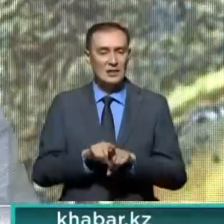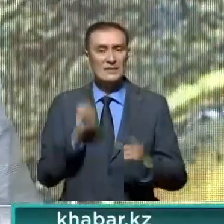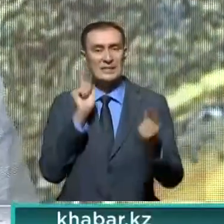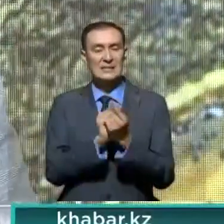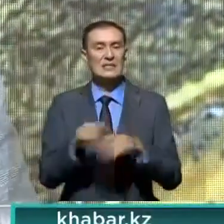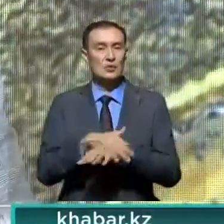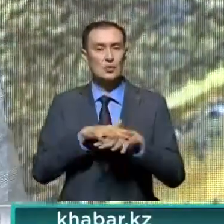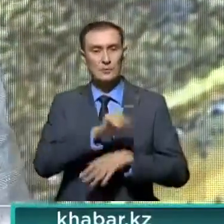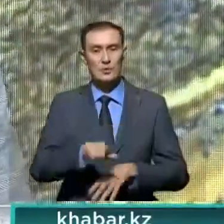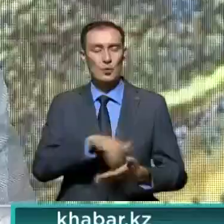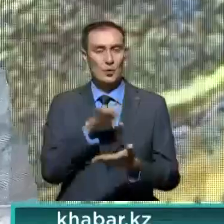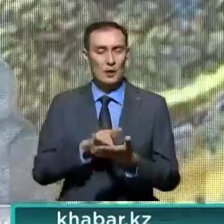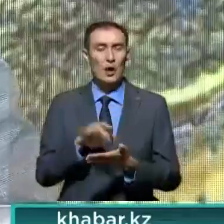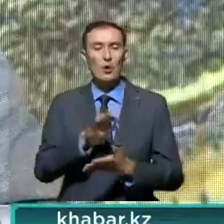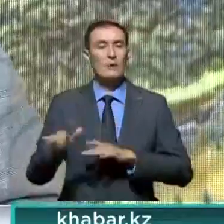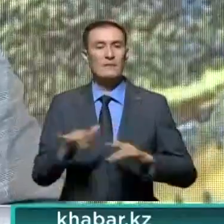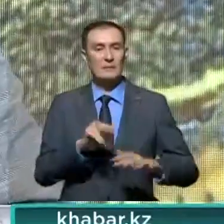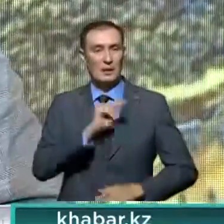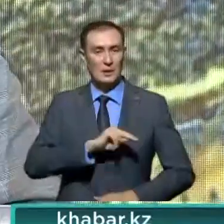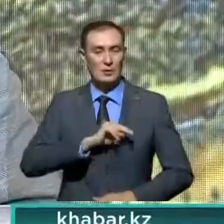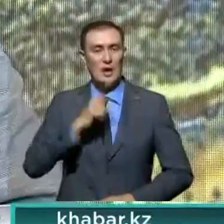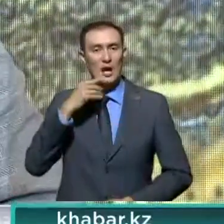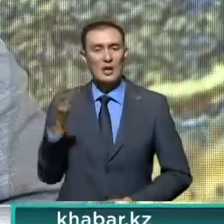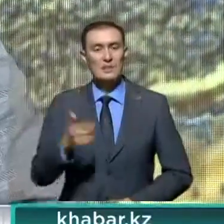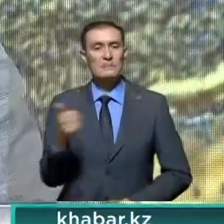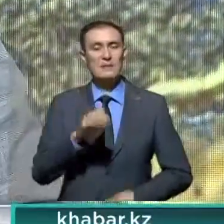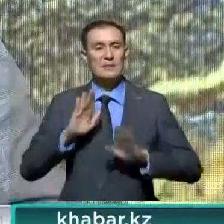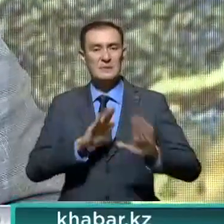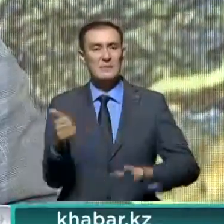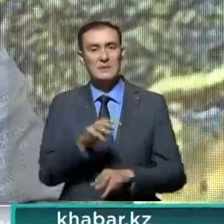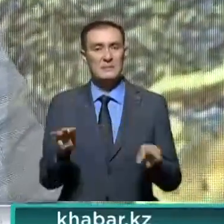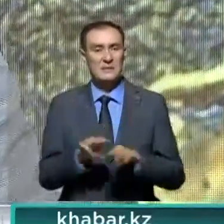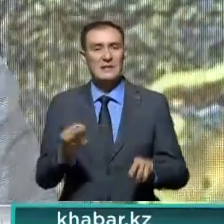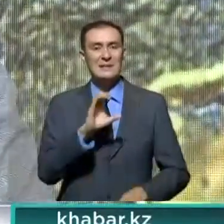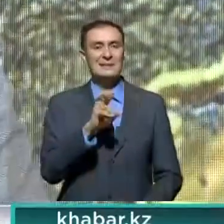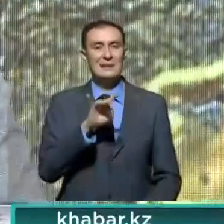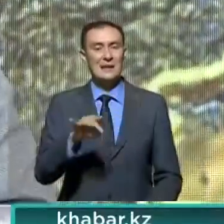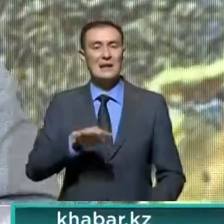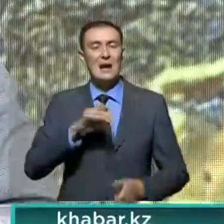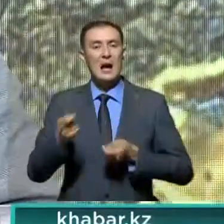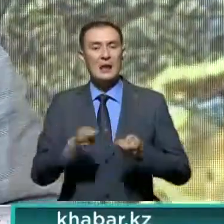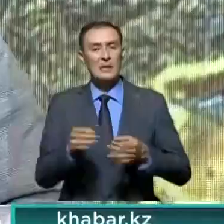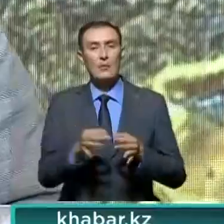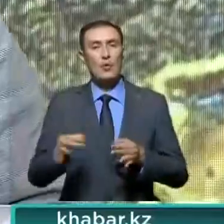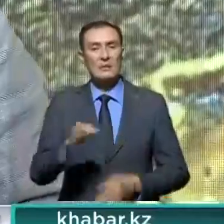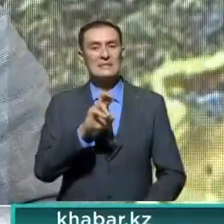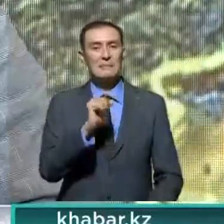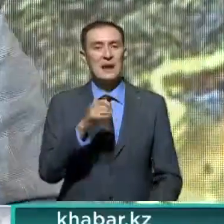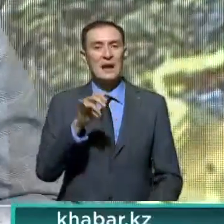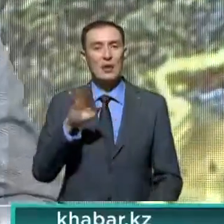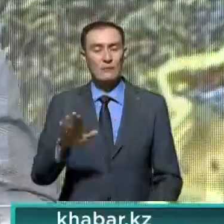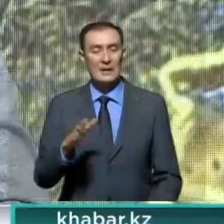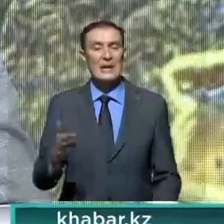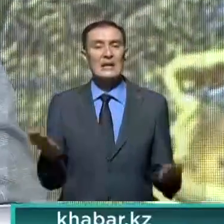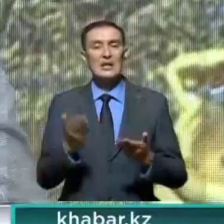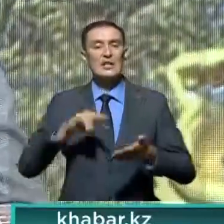с жителями города. О проводимой работе Токаева отчитались первый заместитель премьер-министра Роман Скляр и аким области Асаин Байханов.